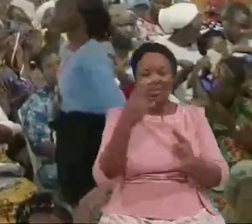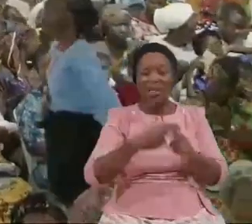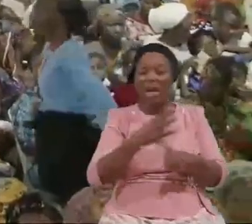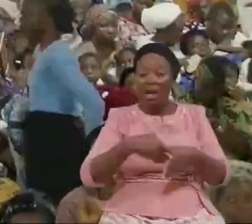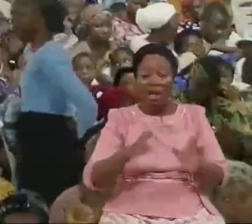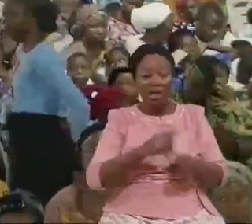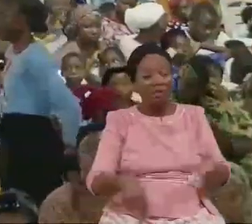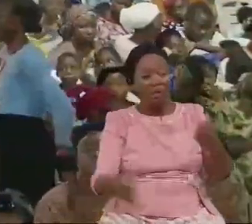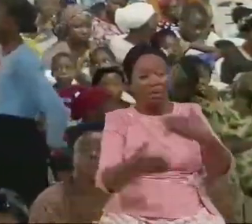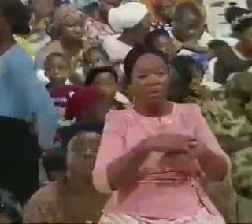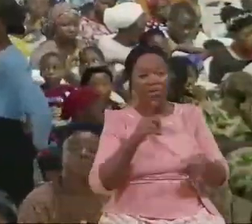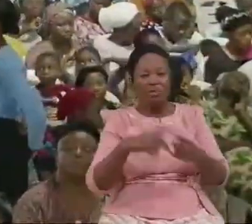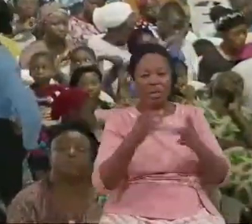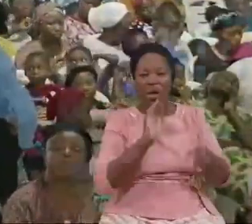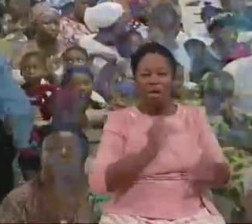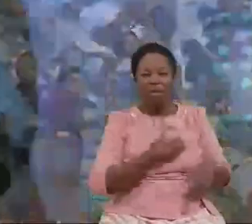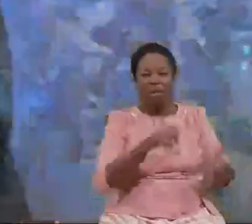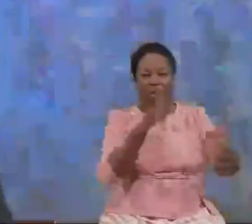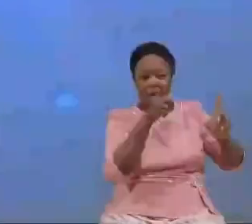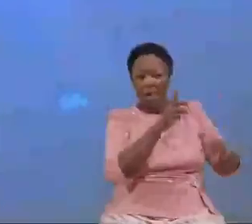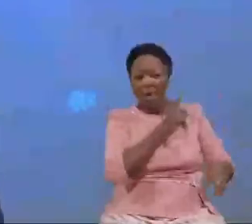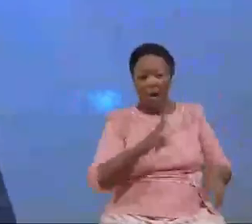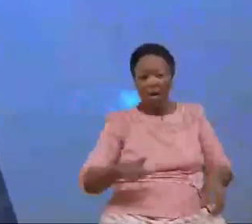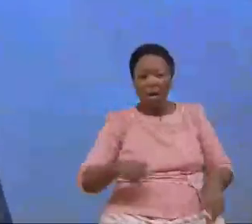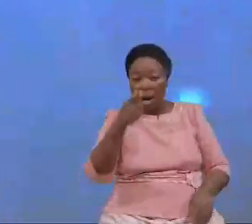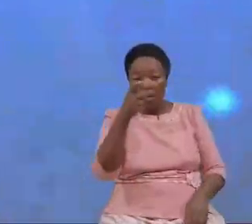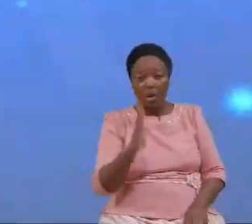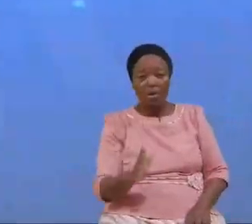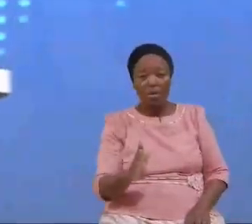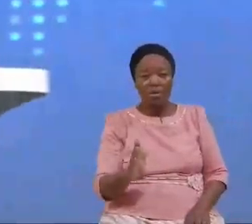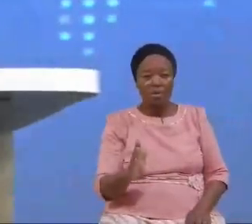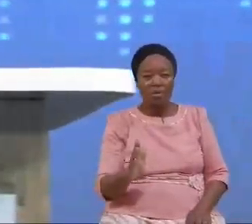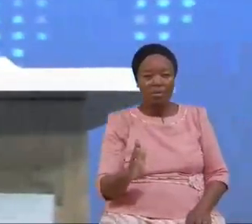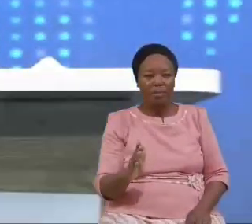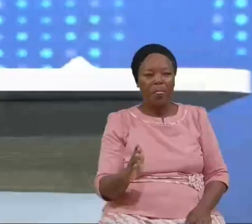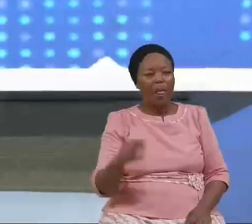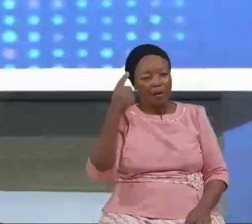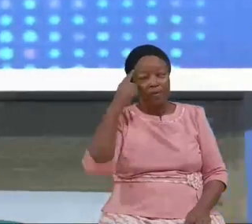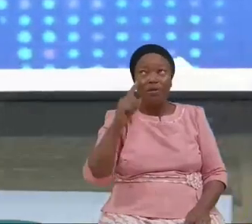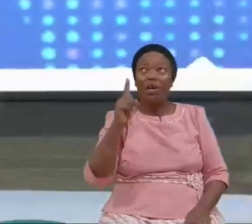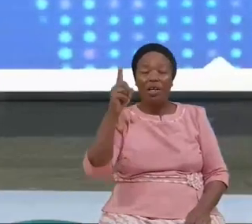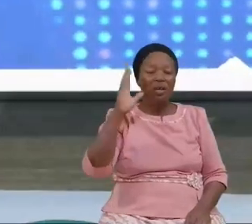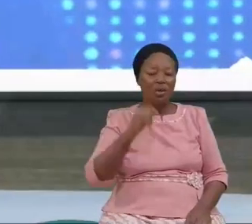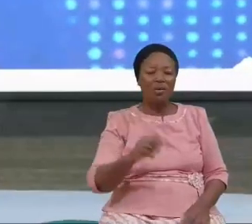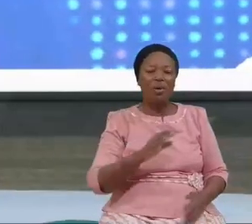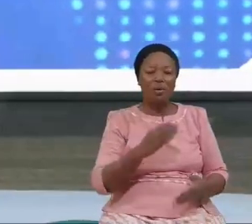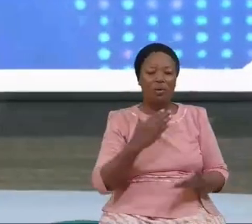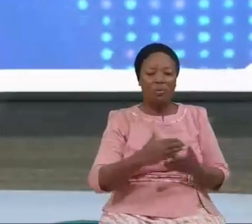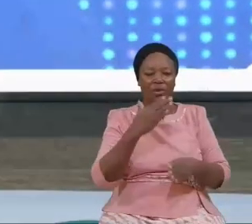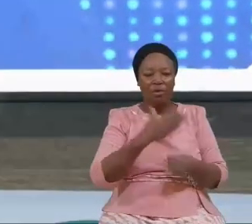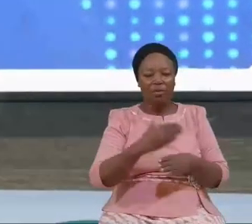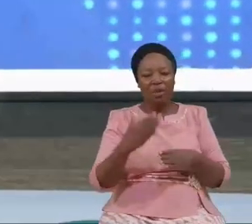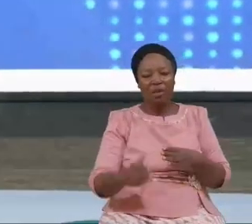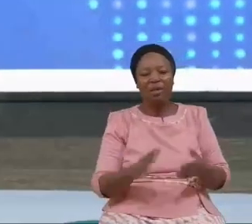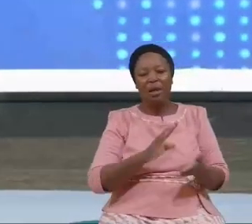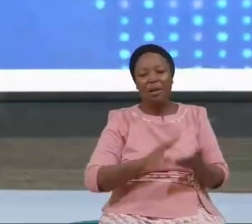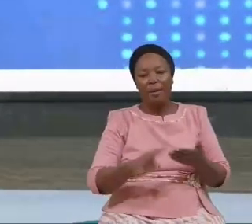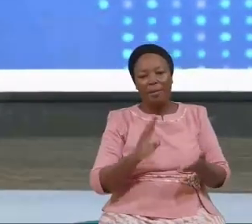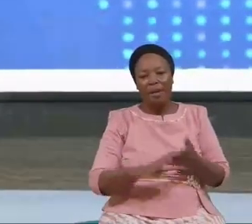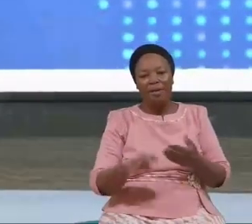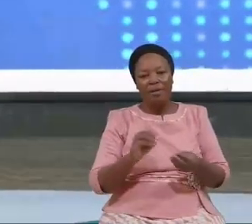qui retourne notre Dieu qui ne se lasse point de pardonner troisième point maintenant